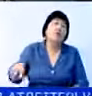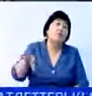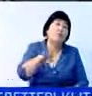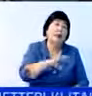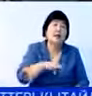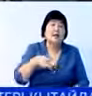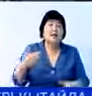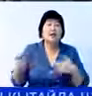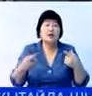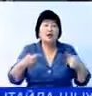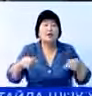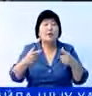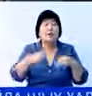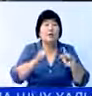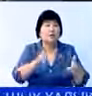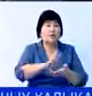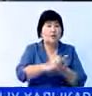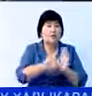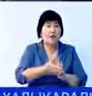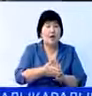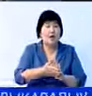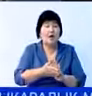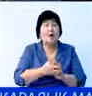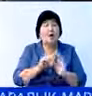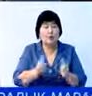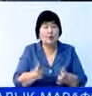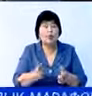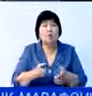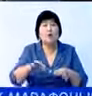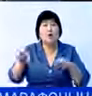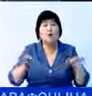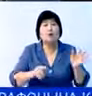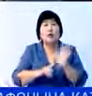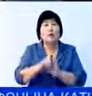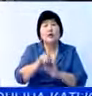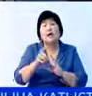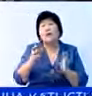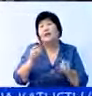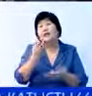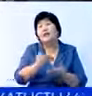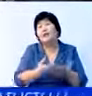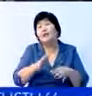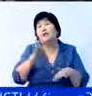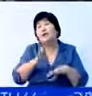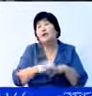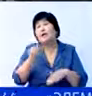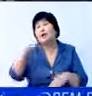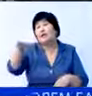барлық органдармен келісімшартқа отырып жоба басталды. Ендігі мәселе банкпен несие